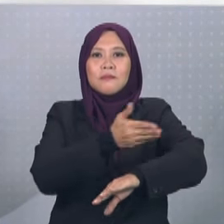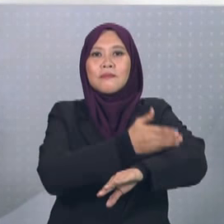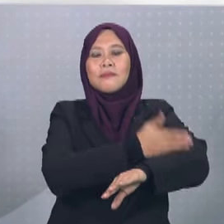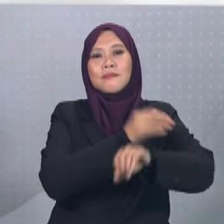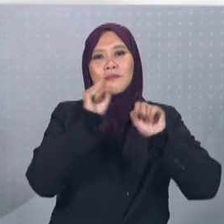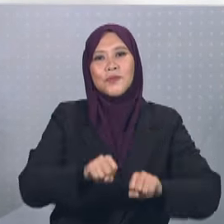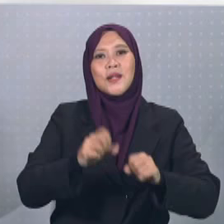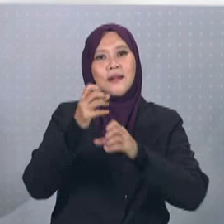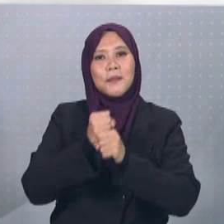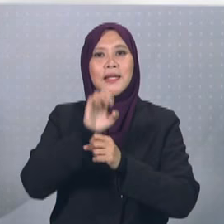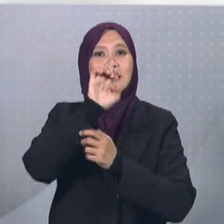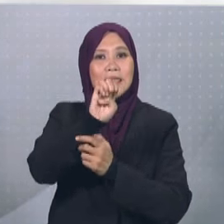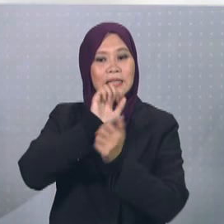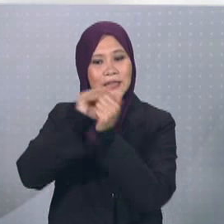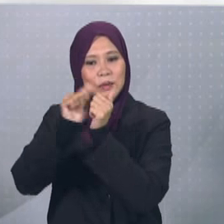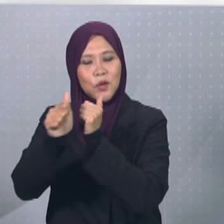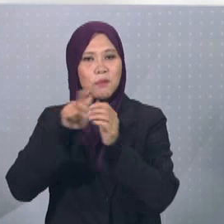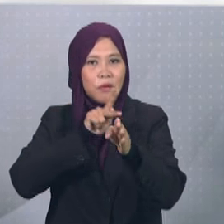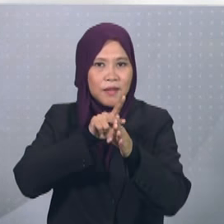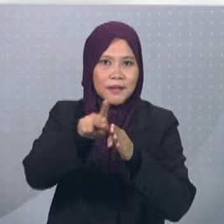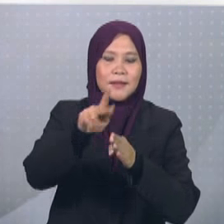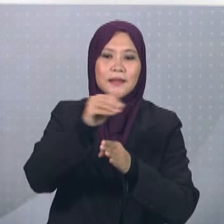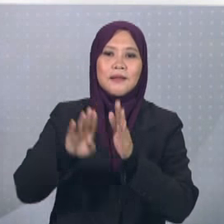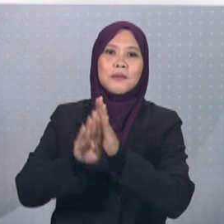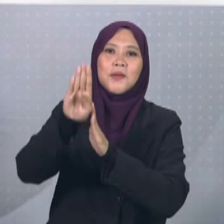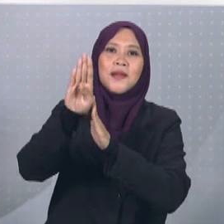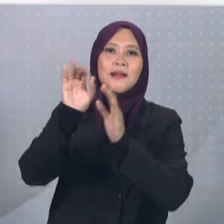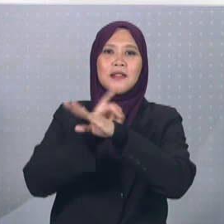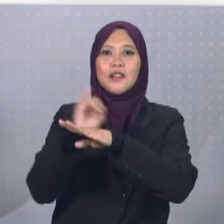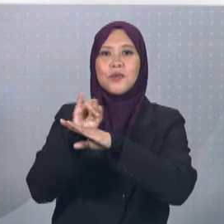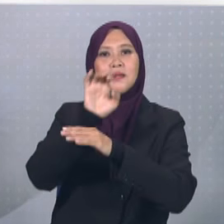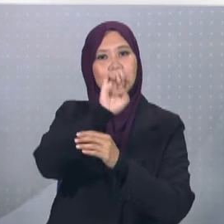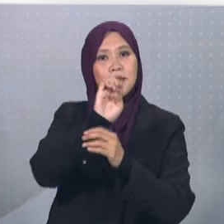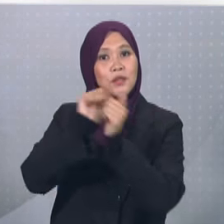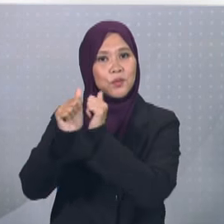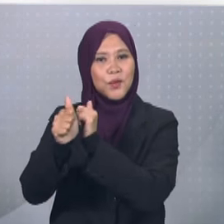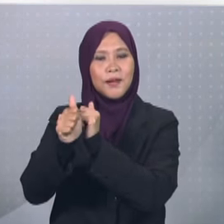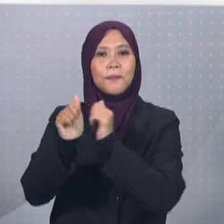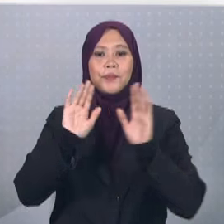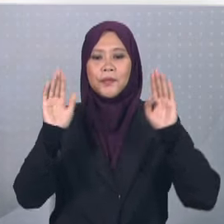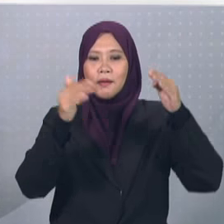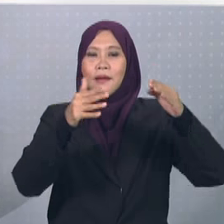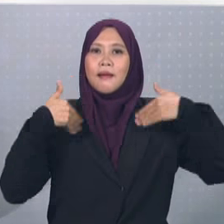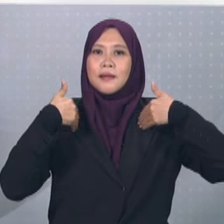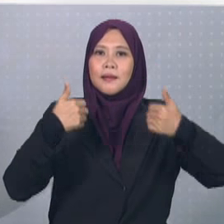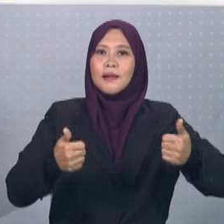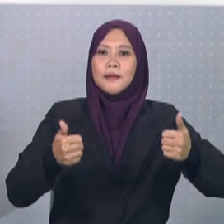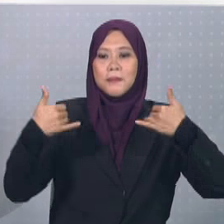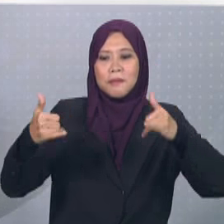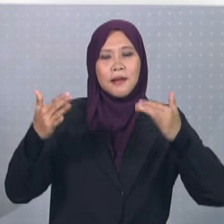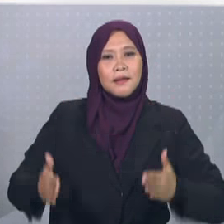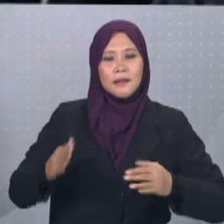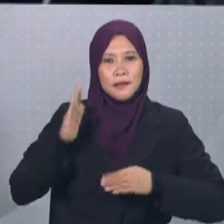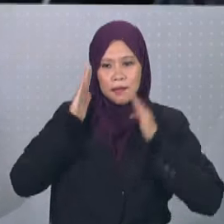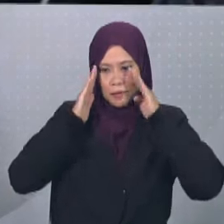atlet e-sports profesional serta pembangunan industri e-sports. Selain itu, aspek kesihatan pemain akan turut